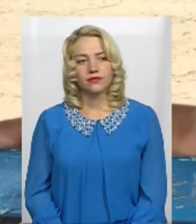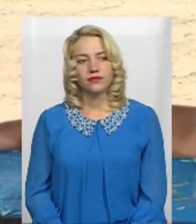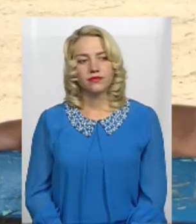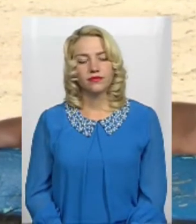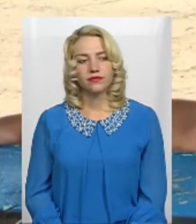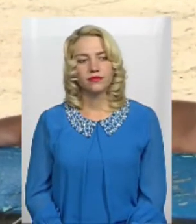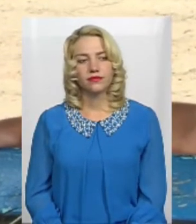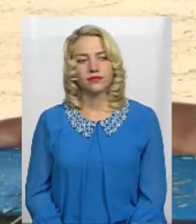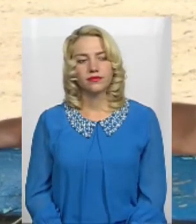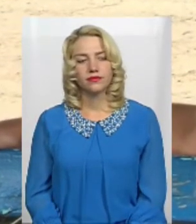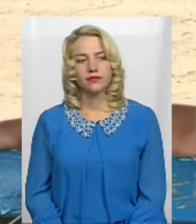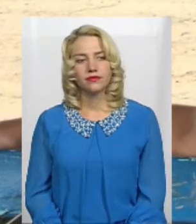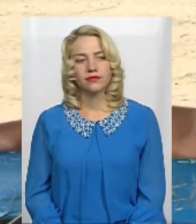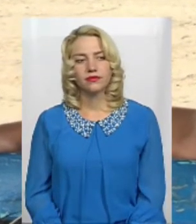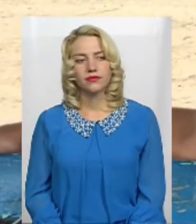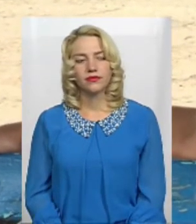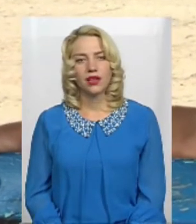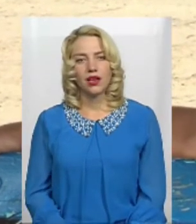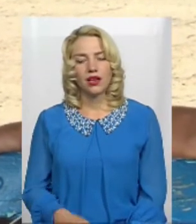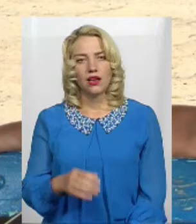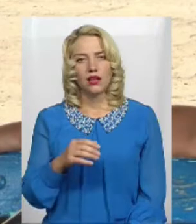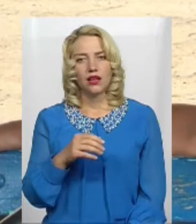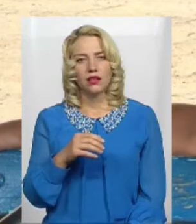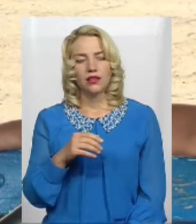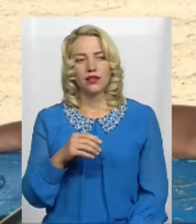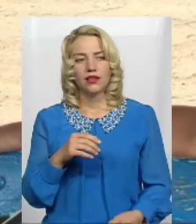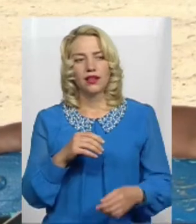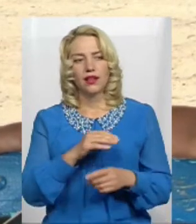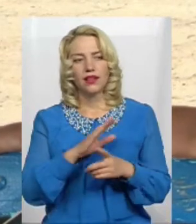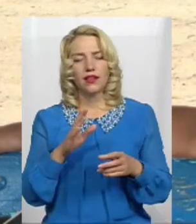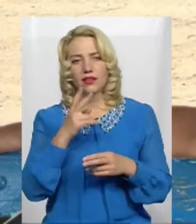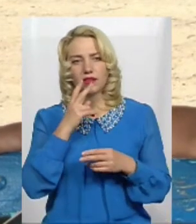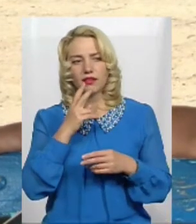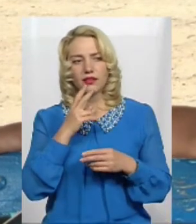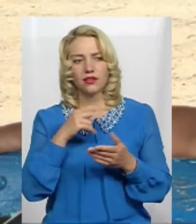Не ці походи в Європу, а Європу треба в себе строїти.